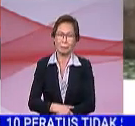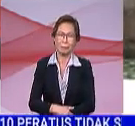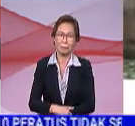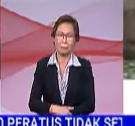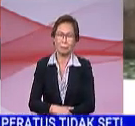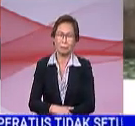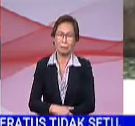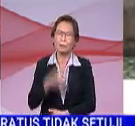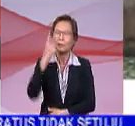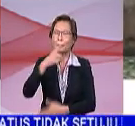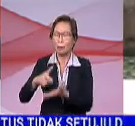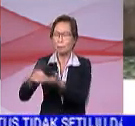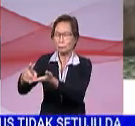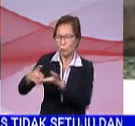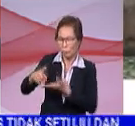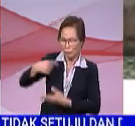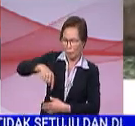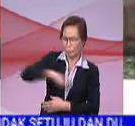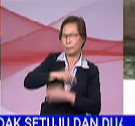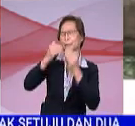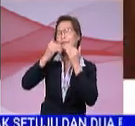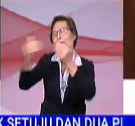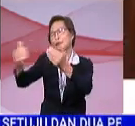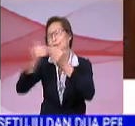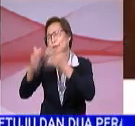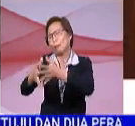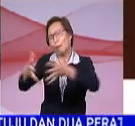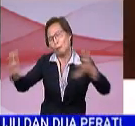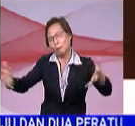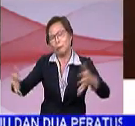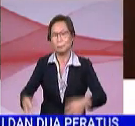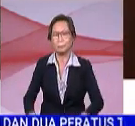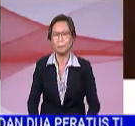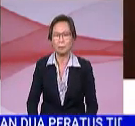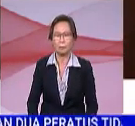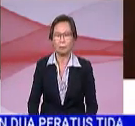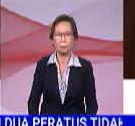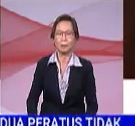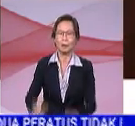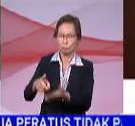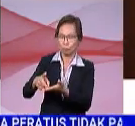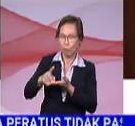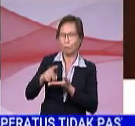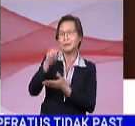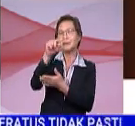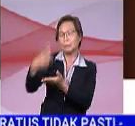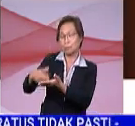siapa yang menderma dengan kami orang, terima kasih. Sebab menyumbangkan sedikit